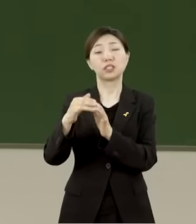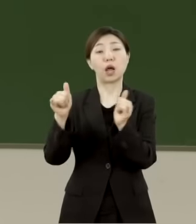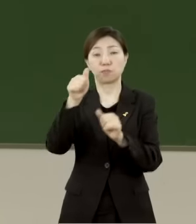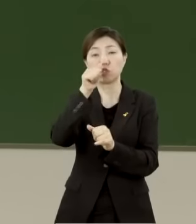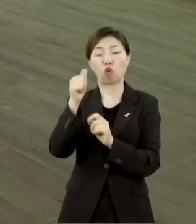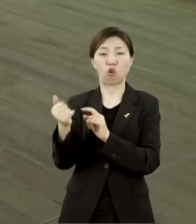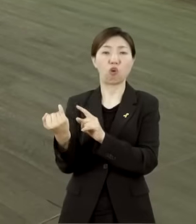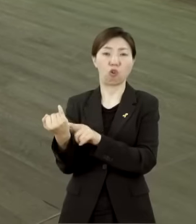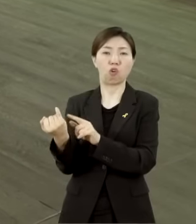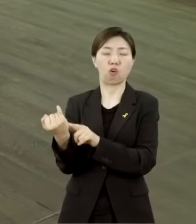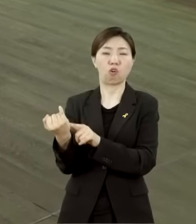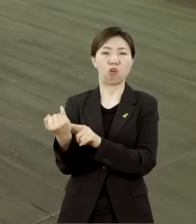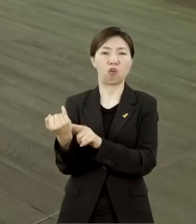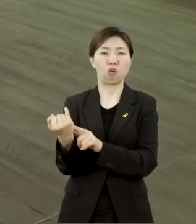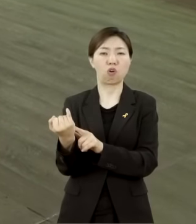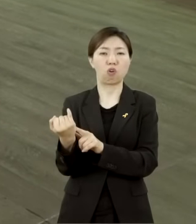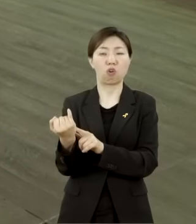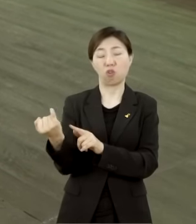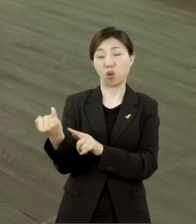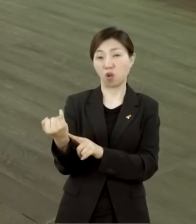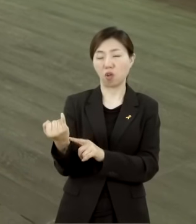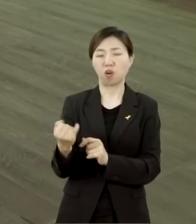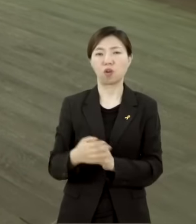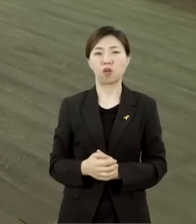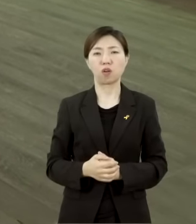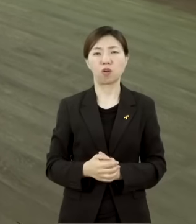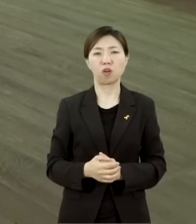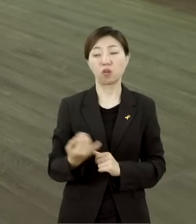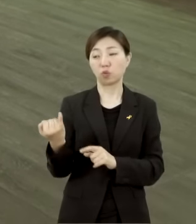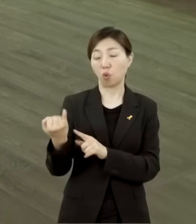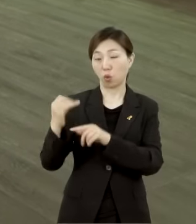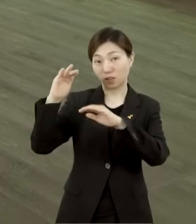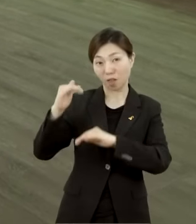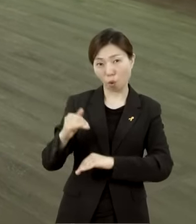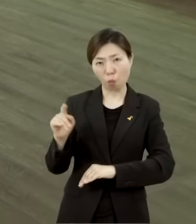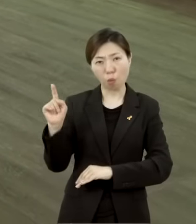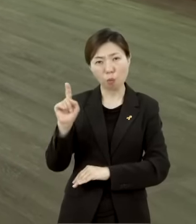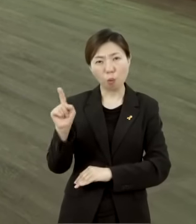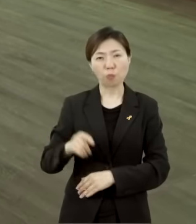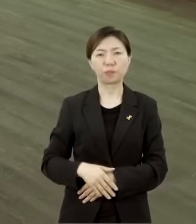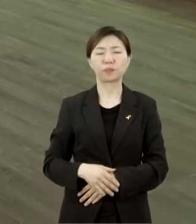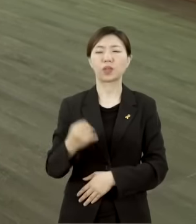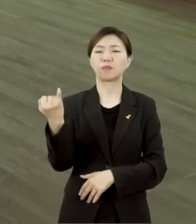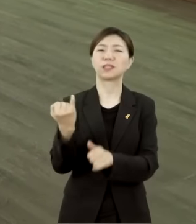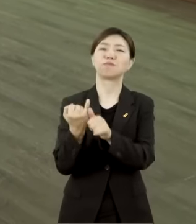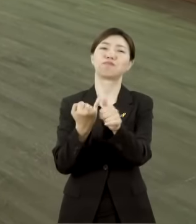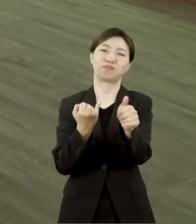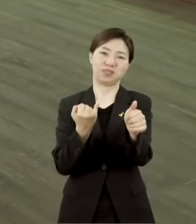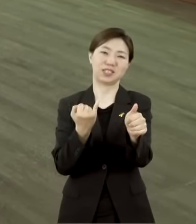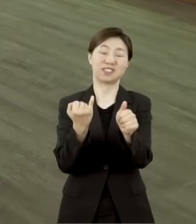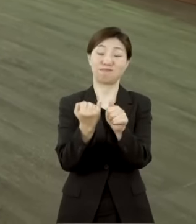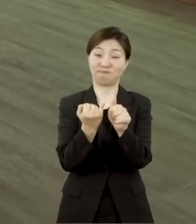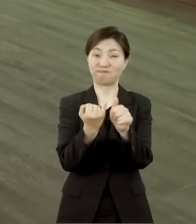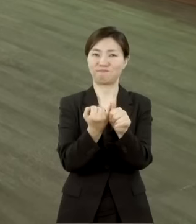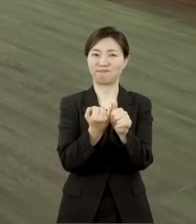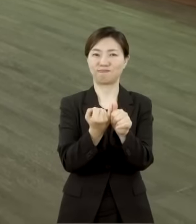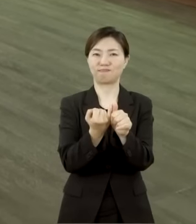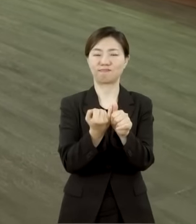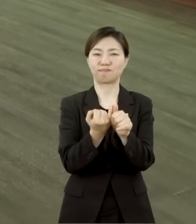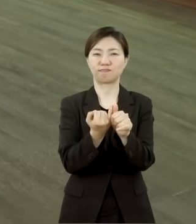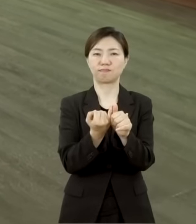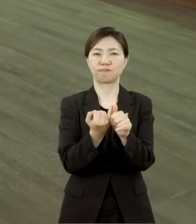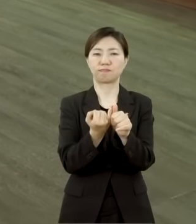계시는데 이게 무슨 이야기고 하니 그 보살님이 이제 남편이 있었대요 뭐 당연히 남편이